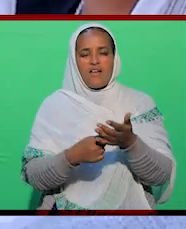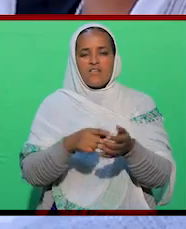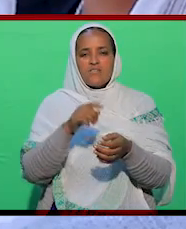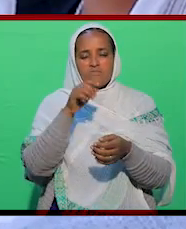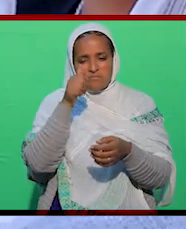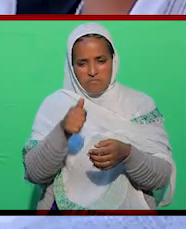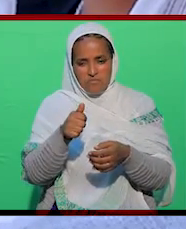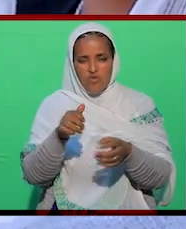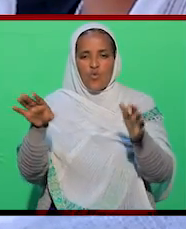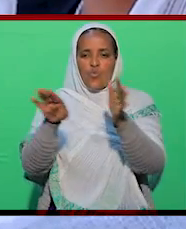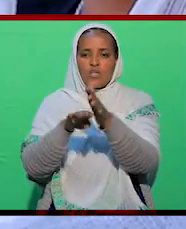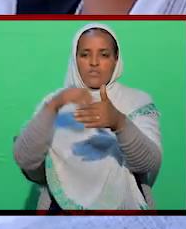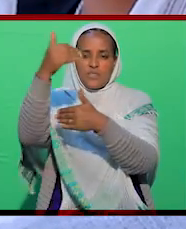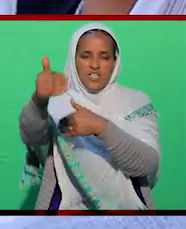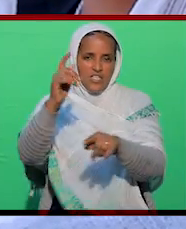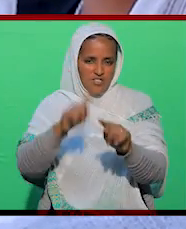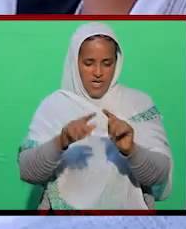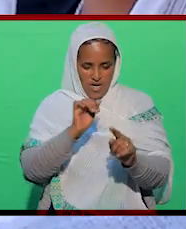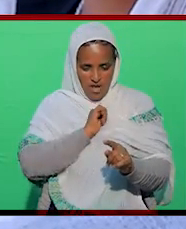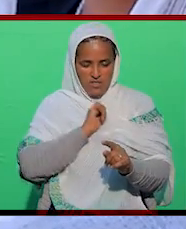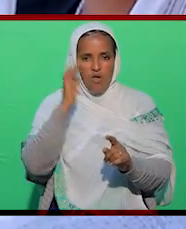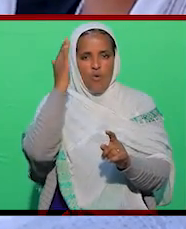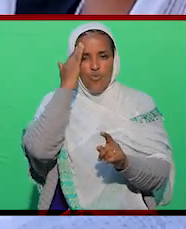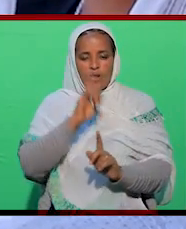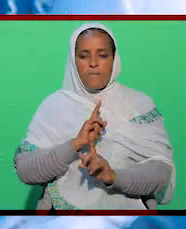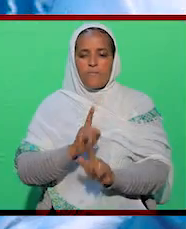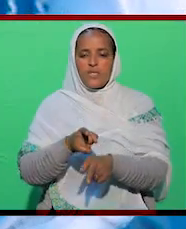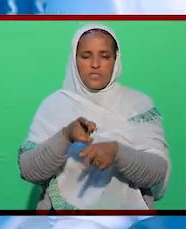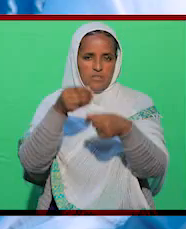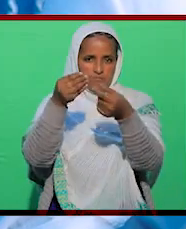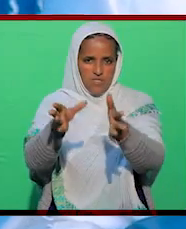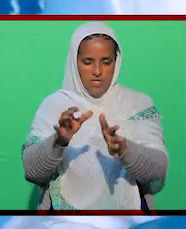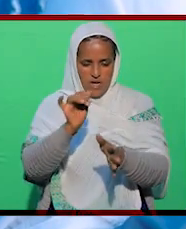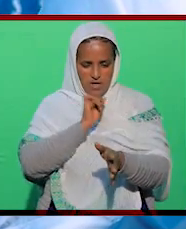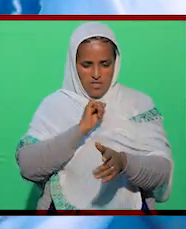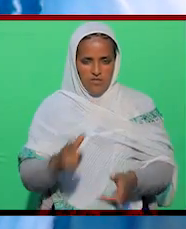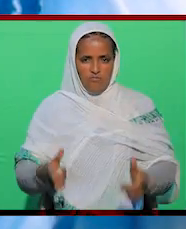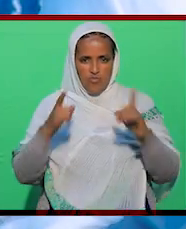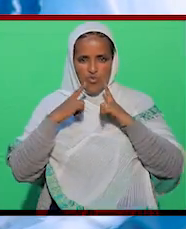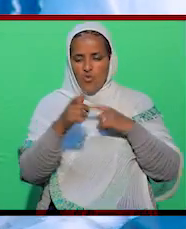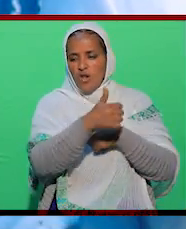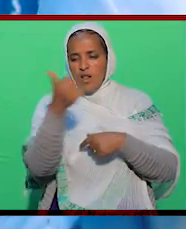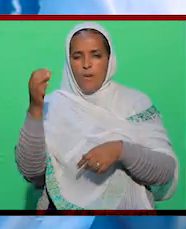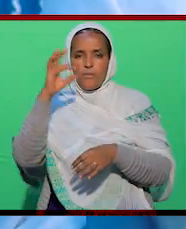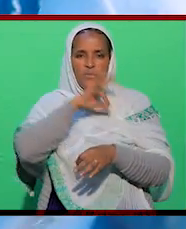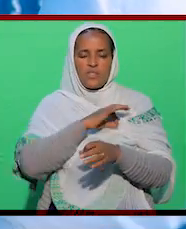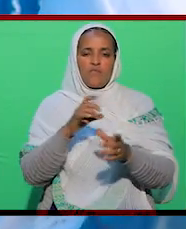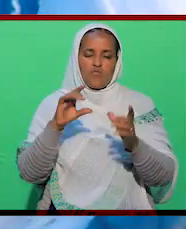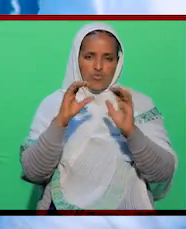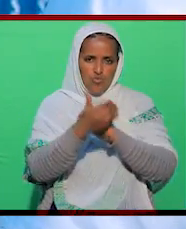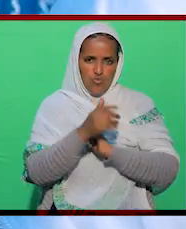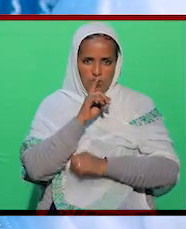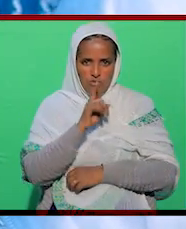እና ብራቮ እያልን ወንዝ መሻገር አንችልም እኛው ራሳችን አውቀን መልስ የምንመልስ ለራሳችን የምንኖር ለሌላም